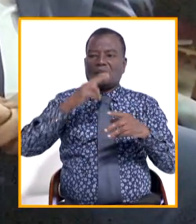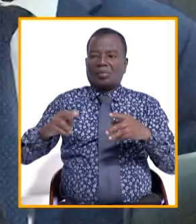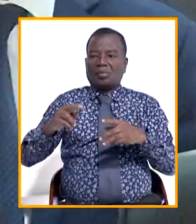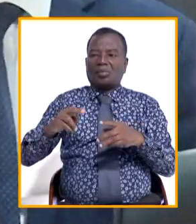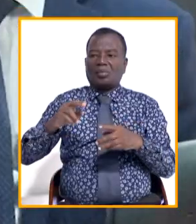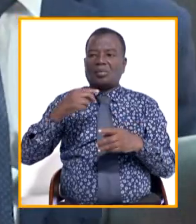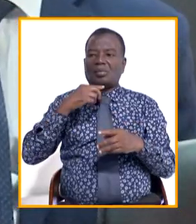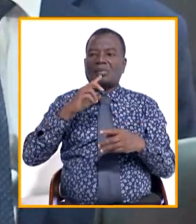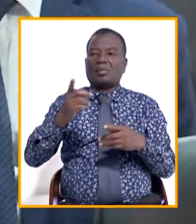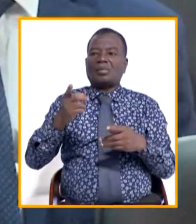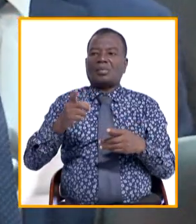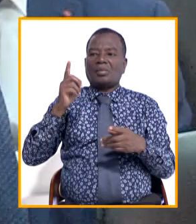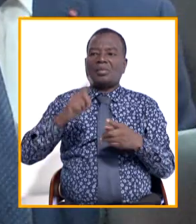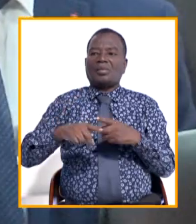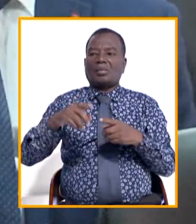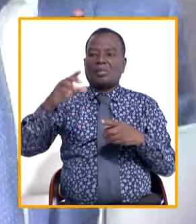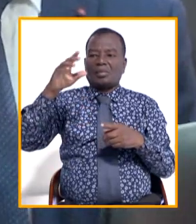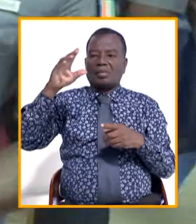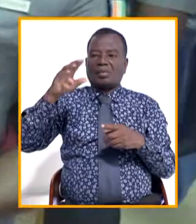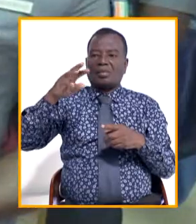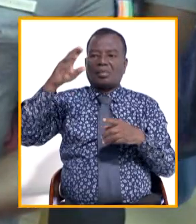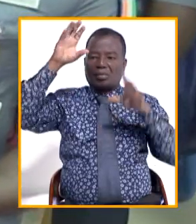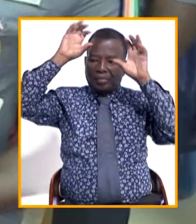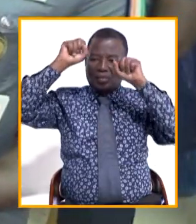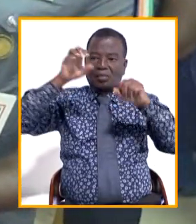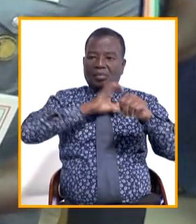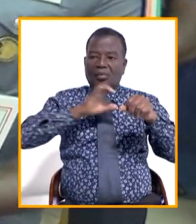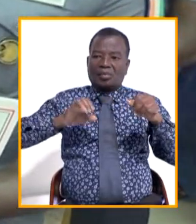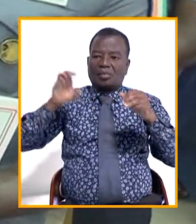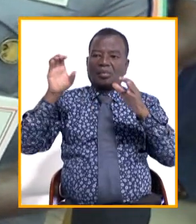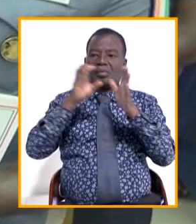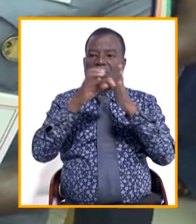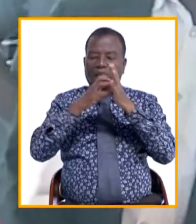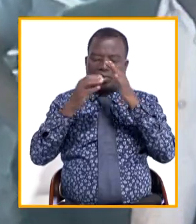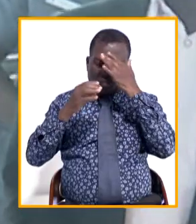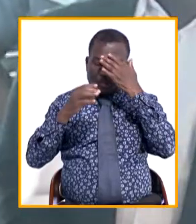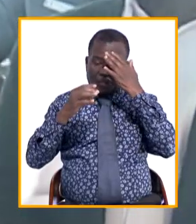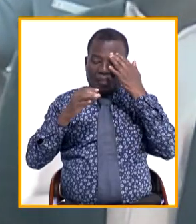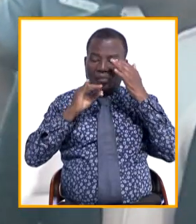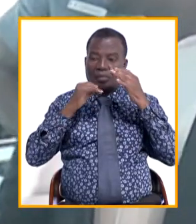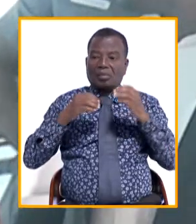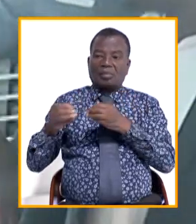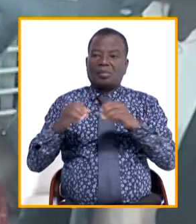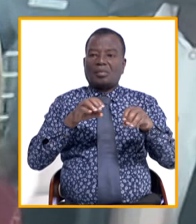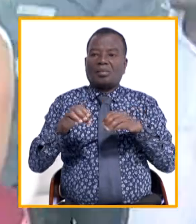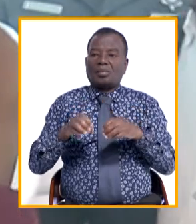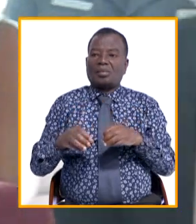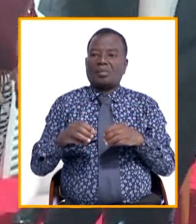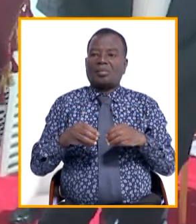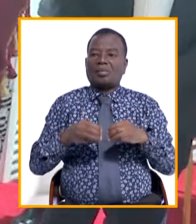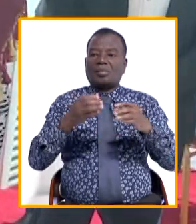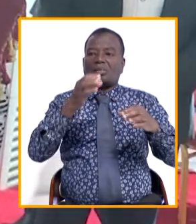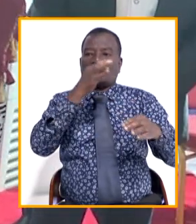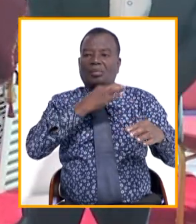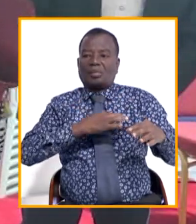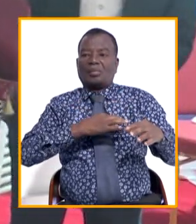la circonstance à Mamadou Koné, président du Conseil constitutionnel. Il procède à la pose de